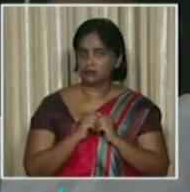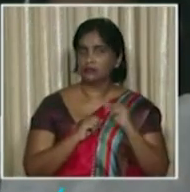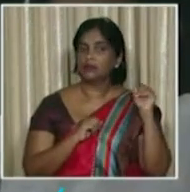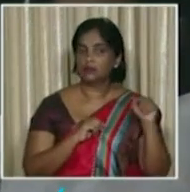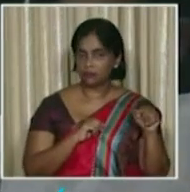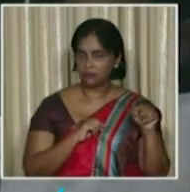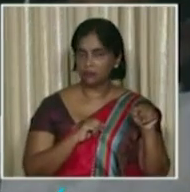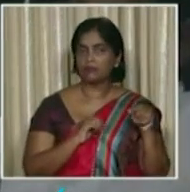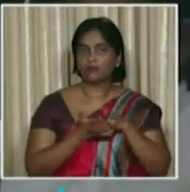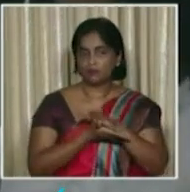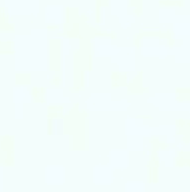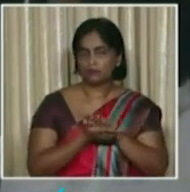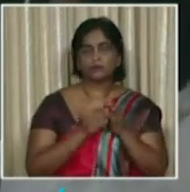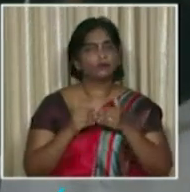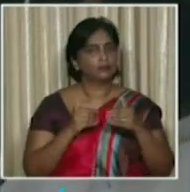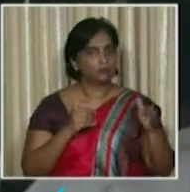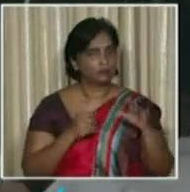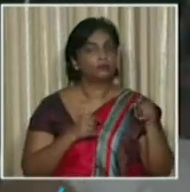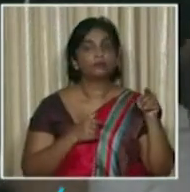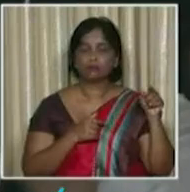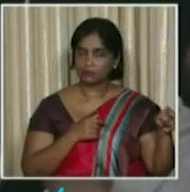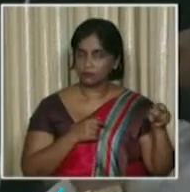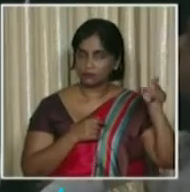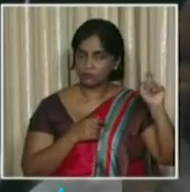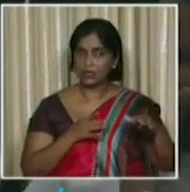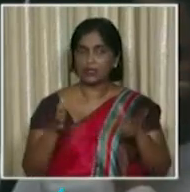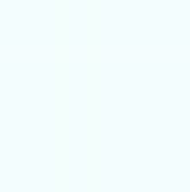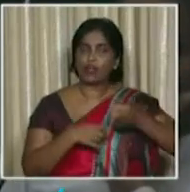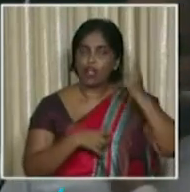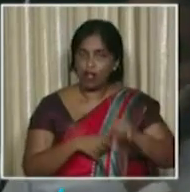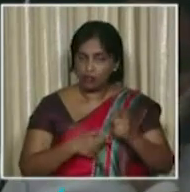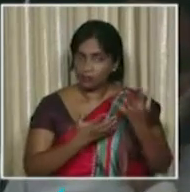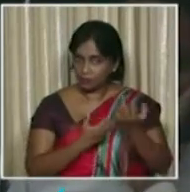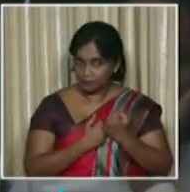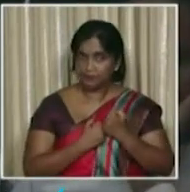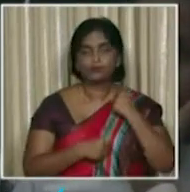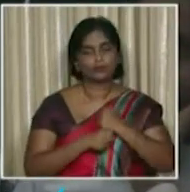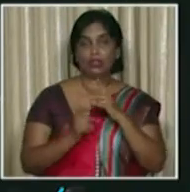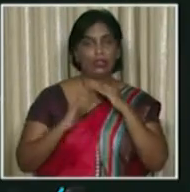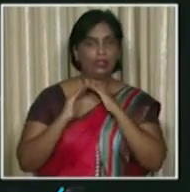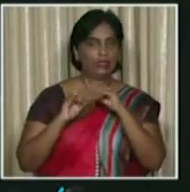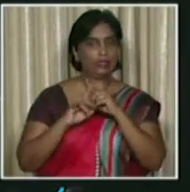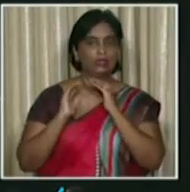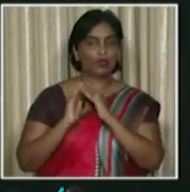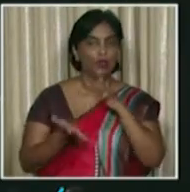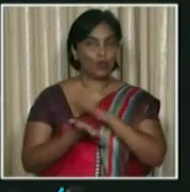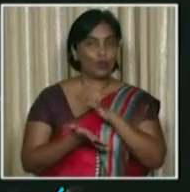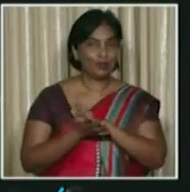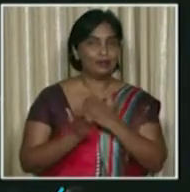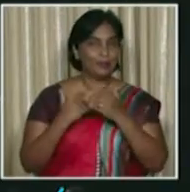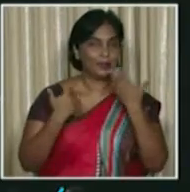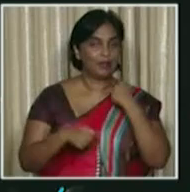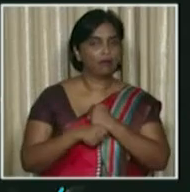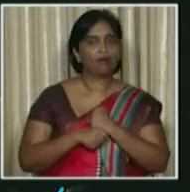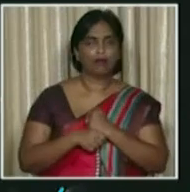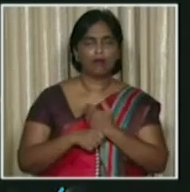අපි නිවර්දි කරන්න කියනවා අර අයට කැබිනට් අනුමැතිය ආපු ගමන් රාජ්‍ය සේවයට ආපහු යන්න පුළුවන් මුද්‍රණ දෙපාර්තමේන්තුවේ ඉන්න එකන